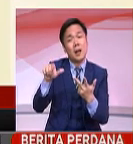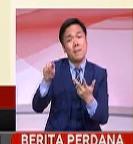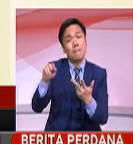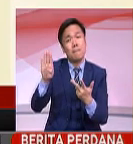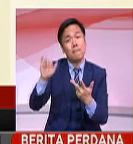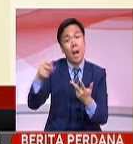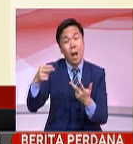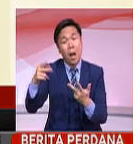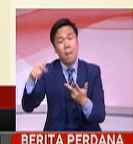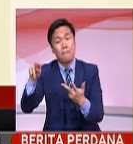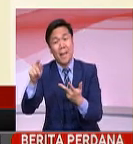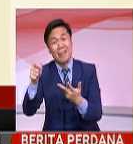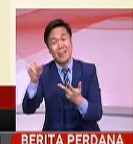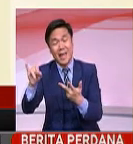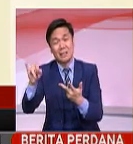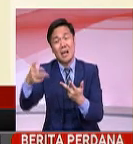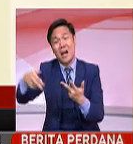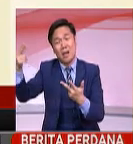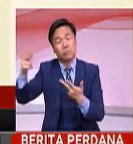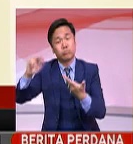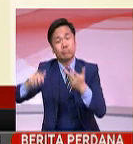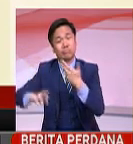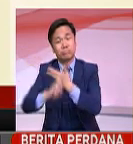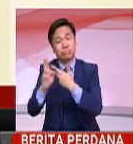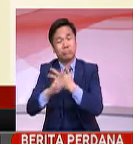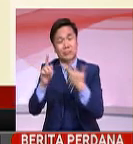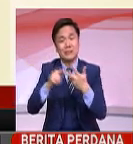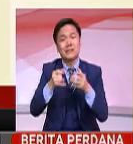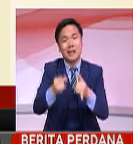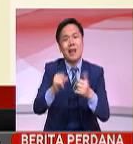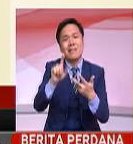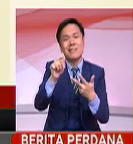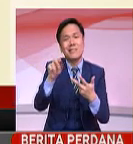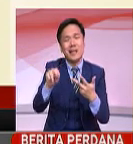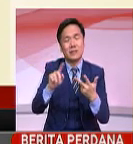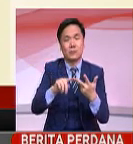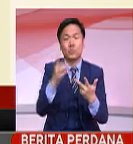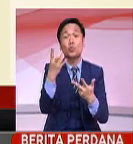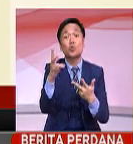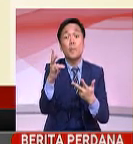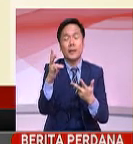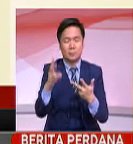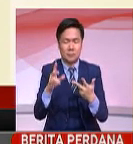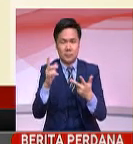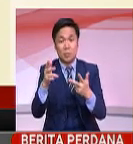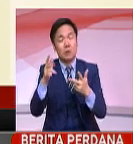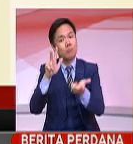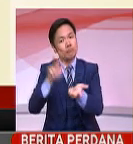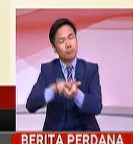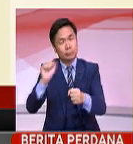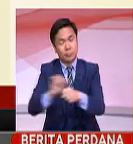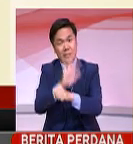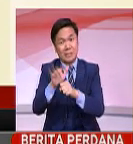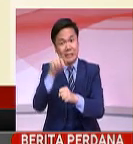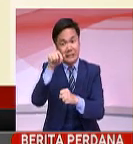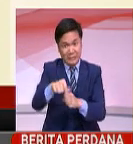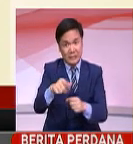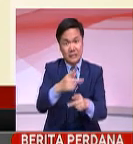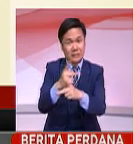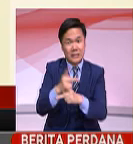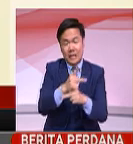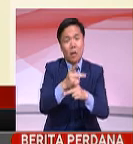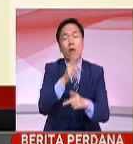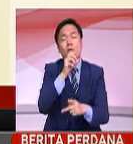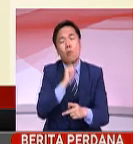melibatkan kumpulan berisiko tinggi dinamakan kluster Jalan Tan dengan 17 kes positif hasil saringan membabitkan sebuah pusat jagaan